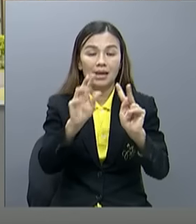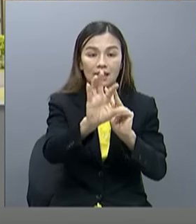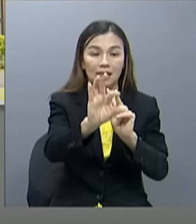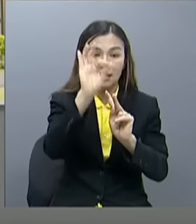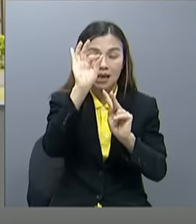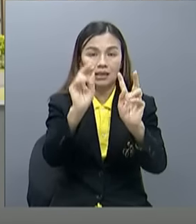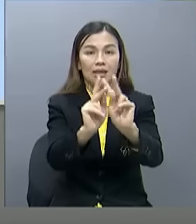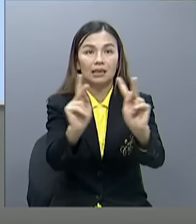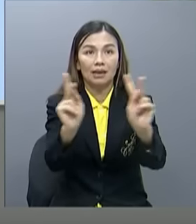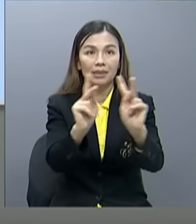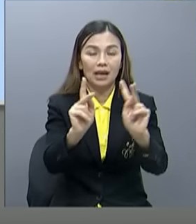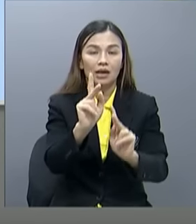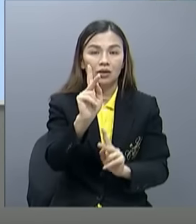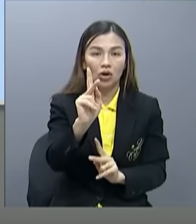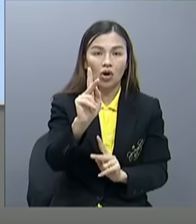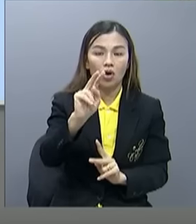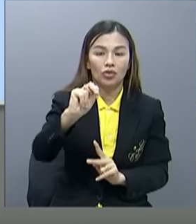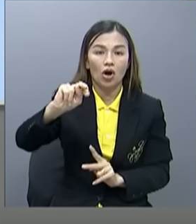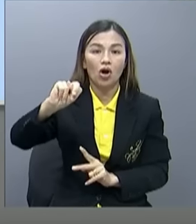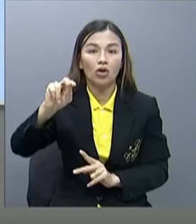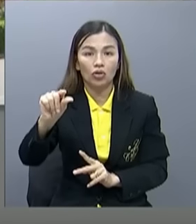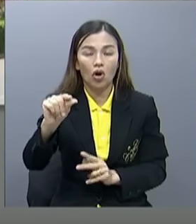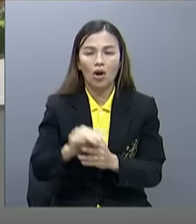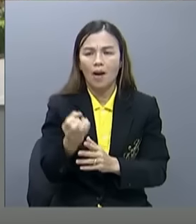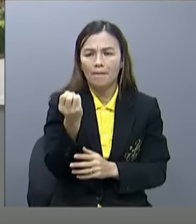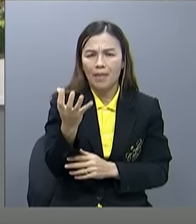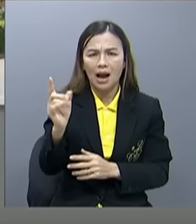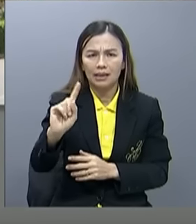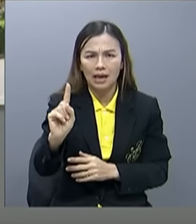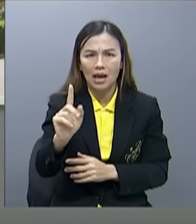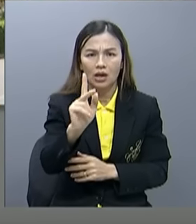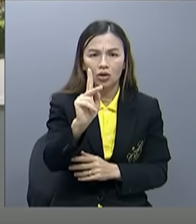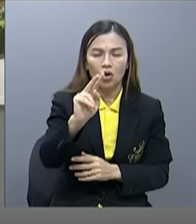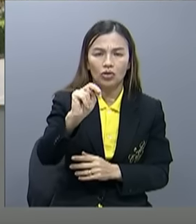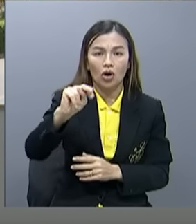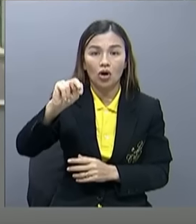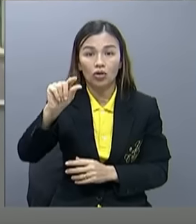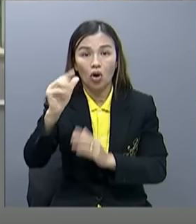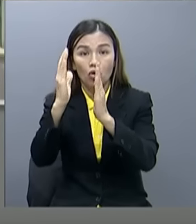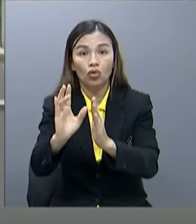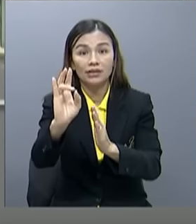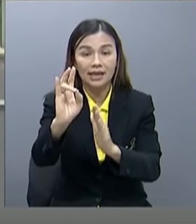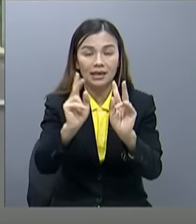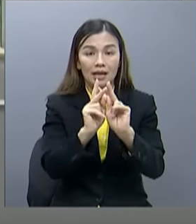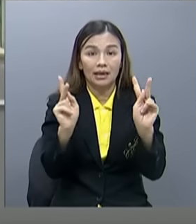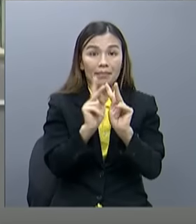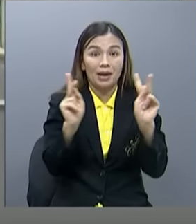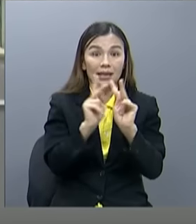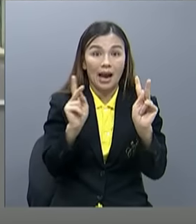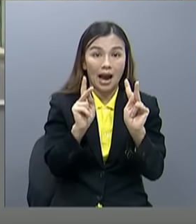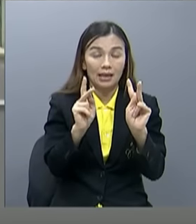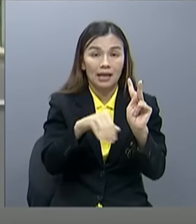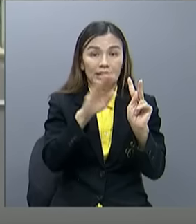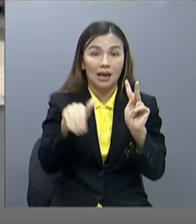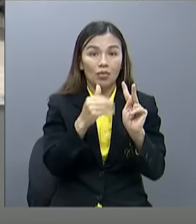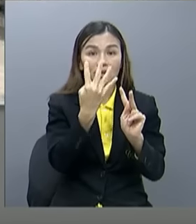คุณวุฒิกนง.ค่ะซึ่งสัดส่วนมีเยอะด้วยนะคะกนง.เนี่ยมี7ท่านกรรมการผู้ทรงคุณวุฒิก็คือบุคคลภายนอกเนี่ยจะมีถึ